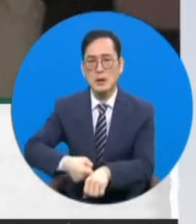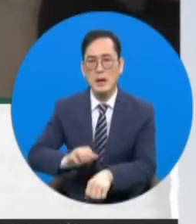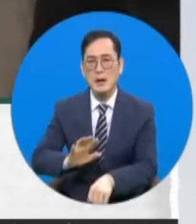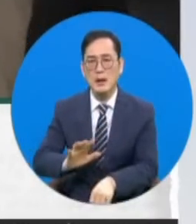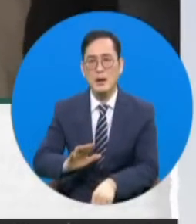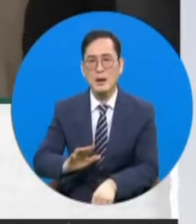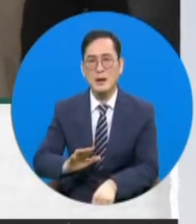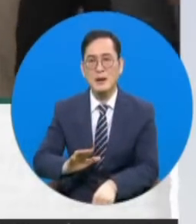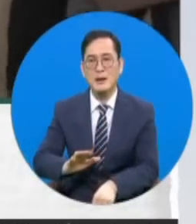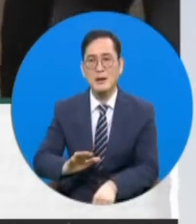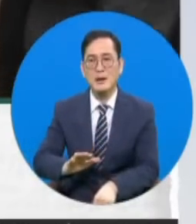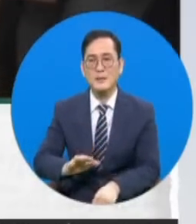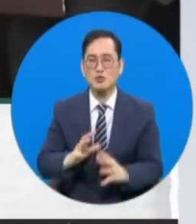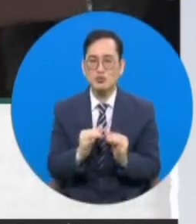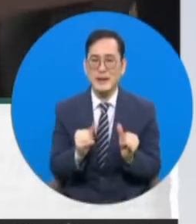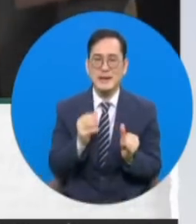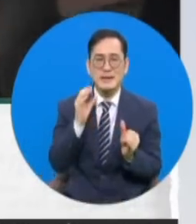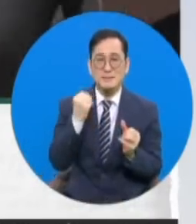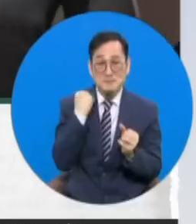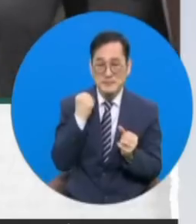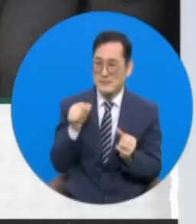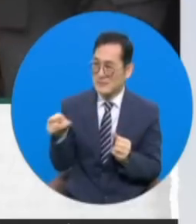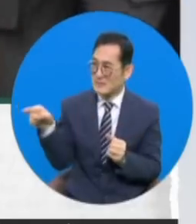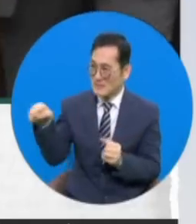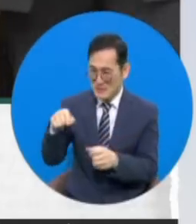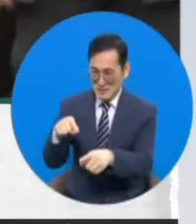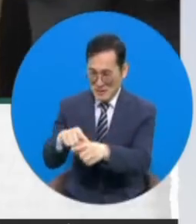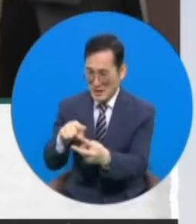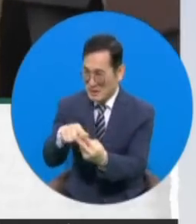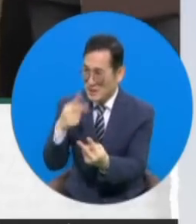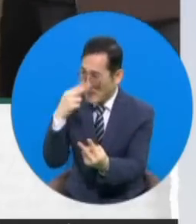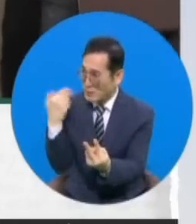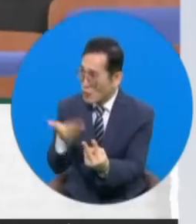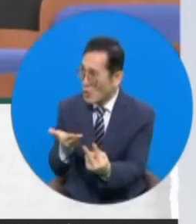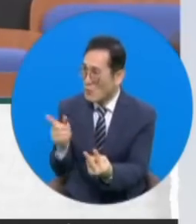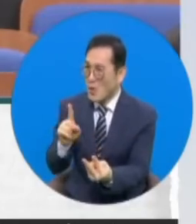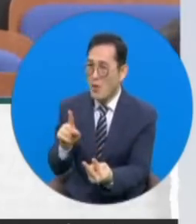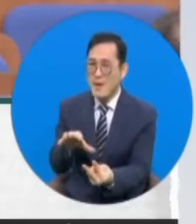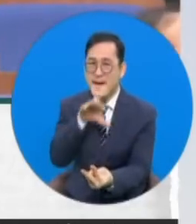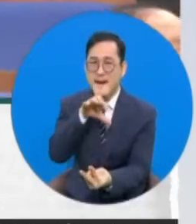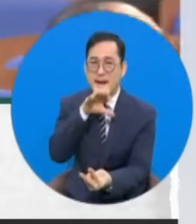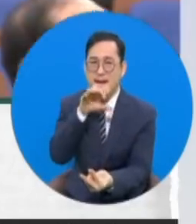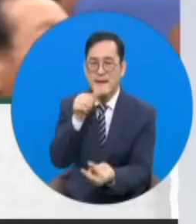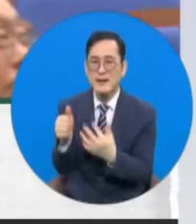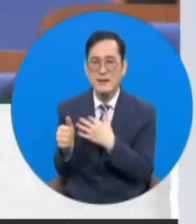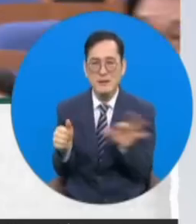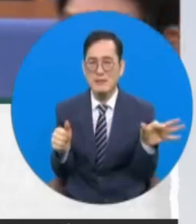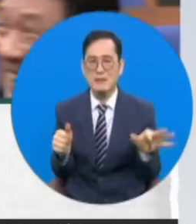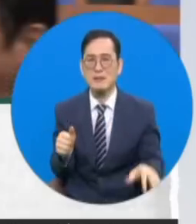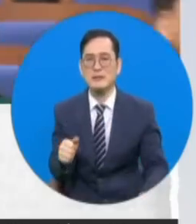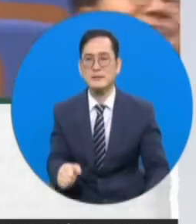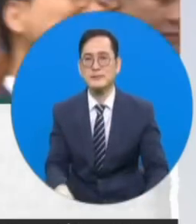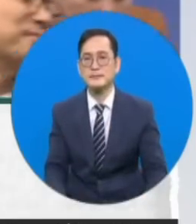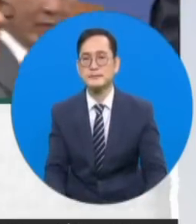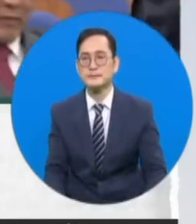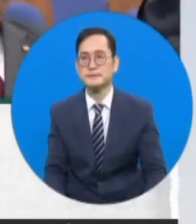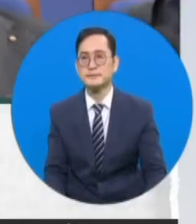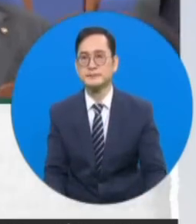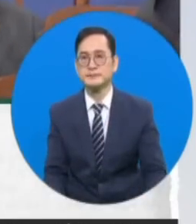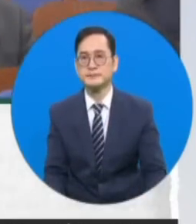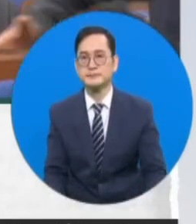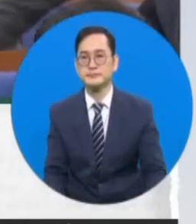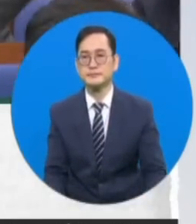한다 그러면 국민의 힘을 지지하셨던 분들도 아 이거 좀 이상한데라는 생각하실 수 있거든요 저는 그런 의미에서 이게